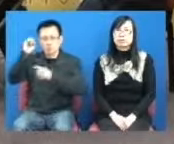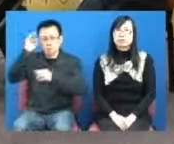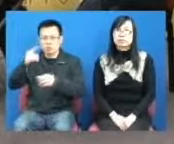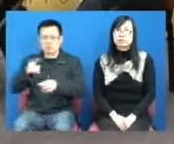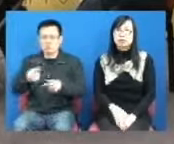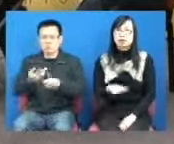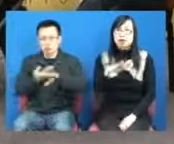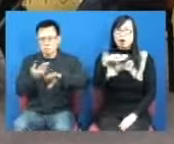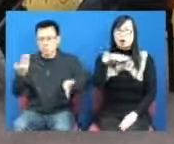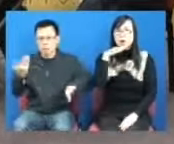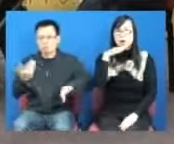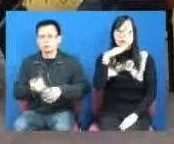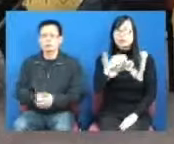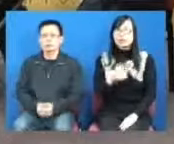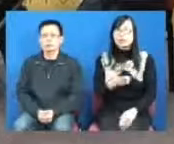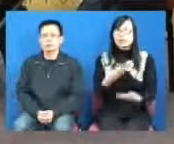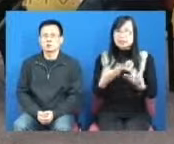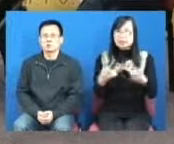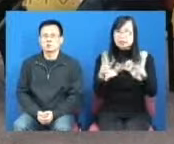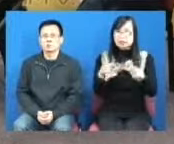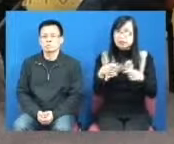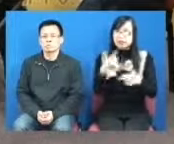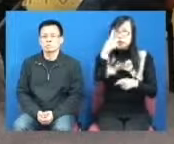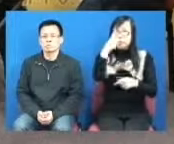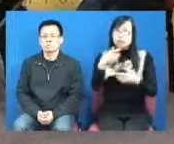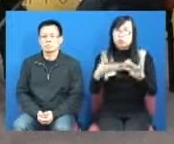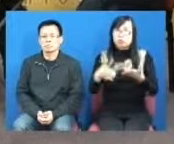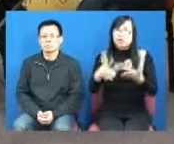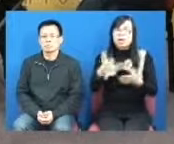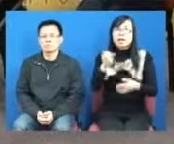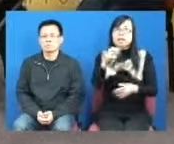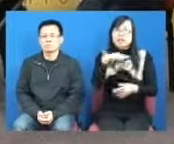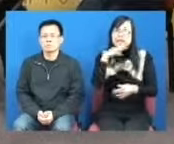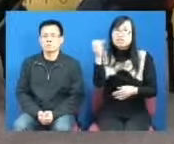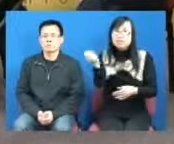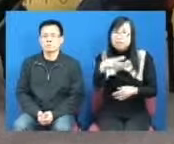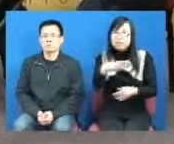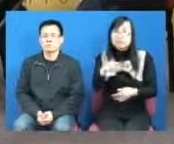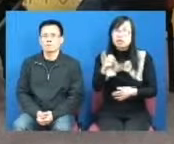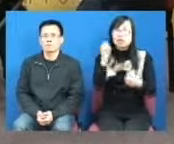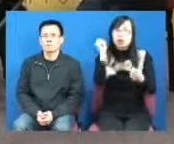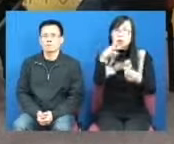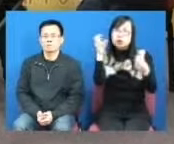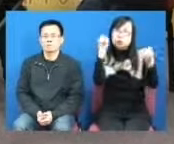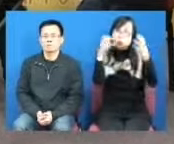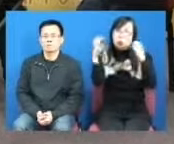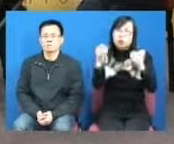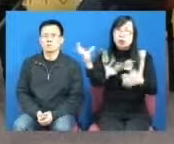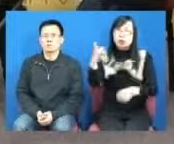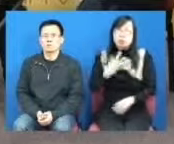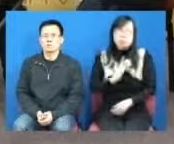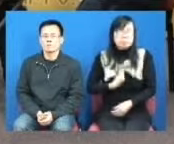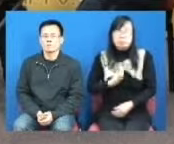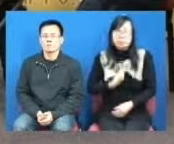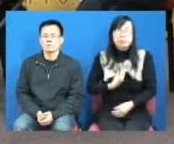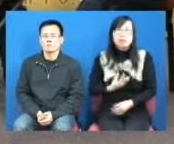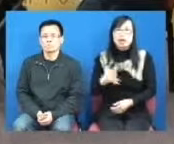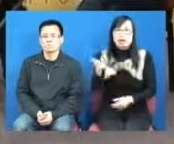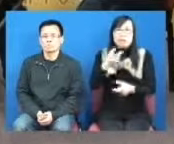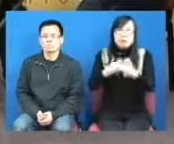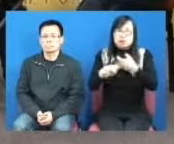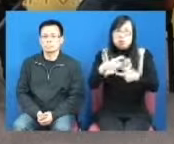好我們這一節就講到這裏回來我想和大家討論一下其實我都覺得很深奧的問題就不是說那個